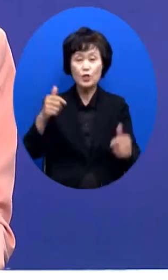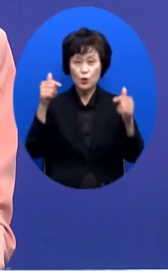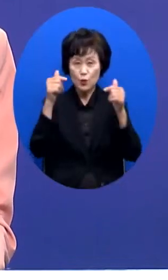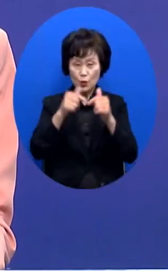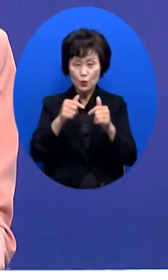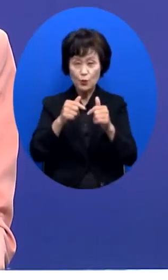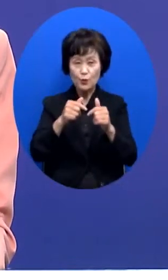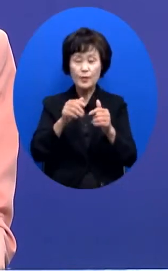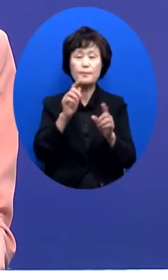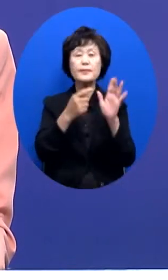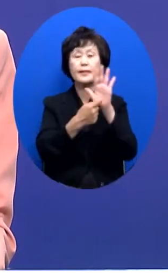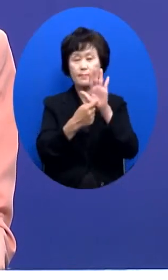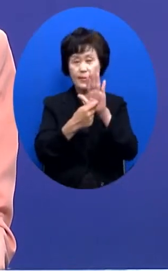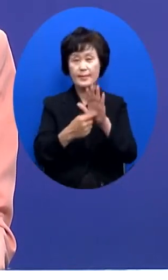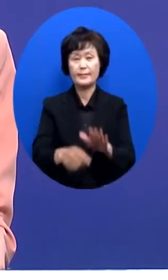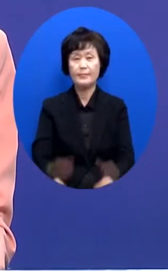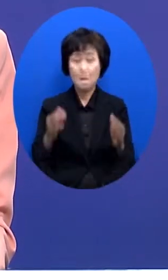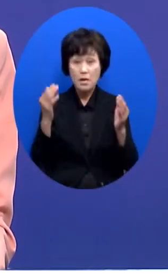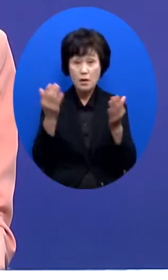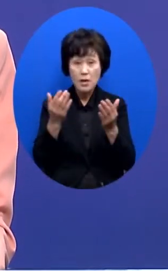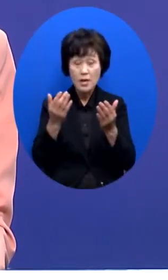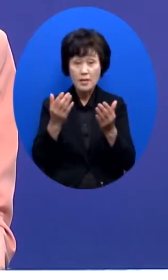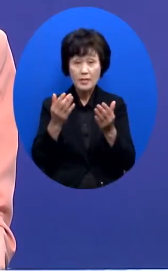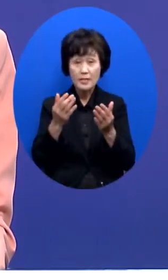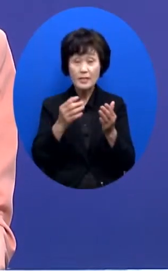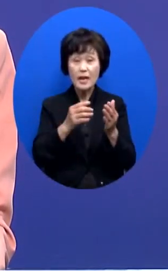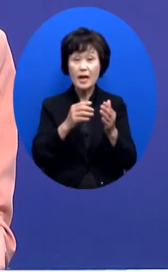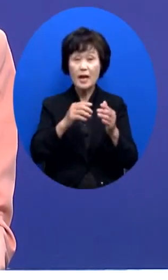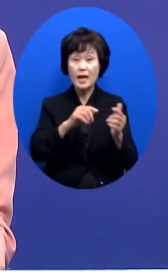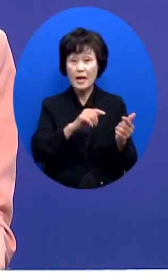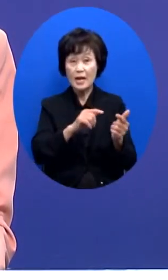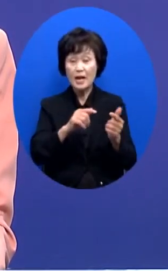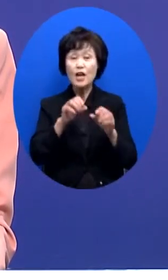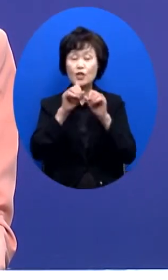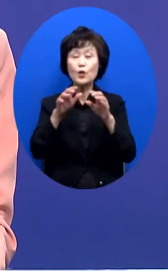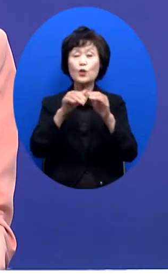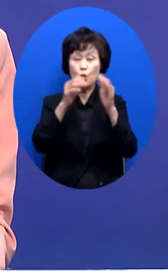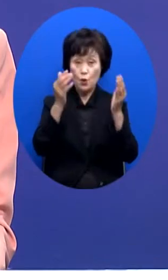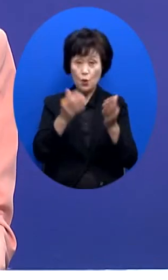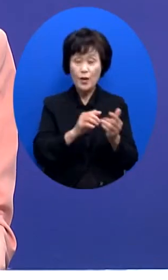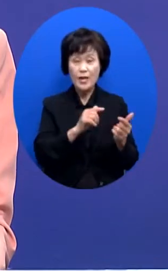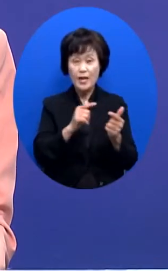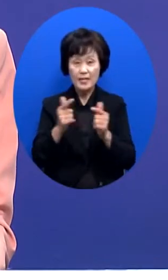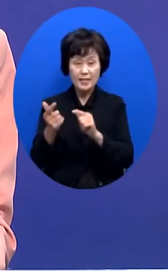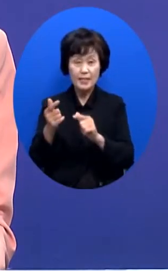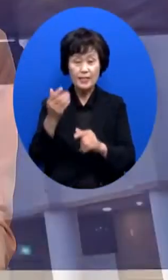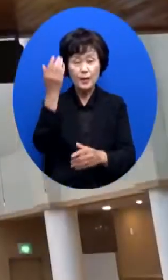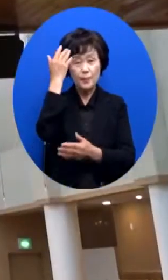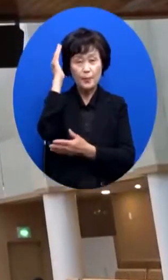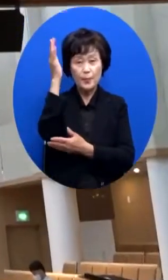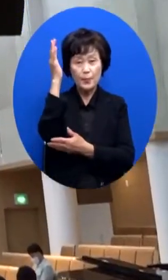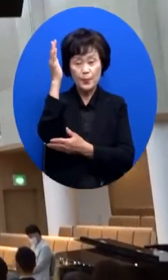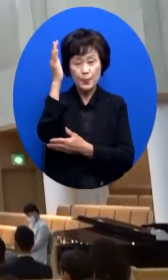한국 기독교 직장 선교 연합회 가 중앙위원 배와 직장 성교육 기존 포럼을 열었습니다